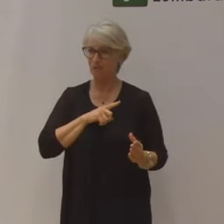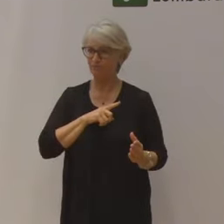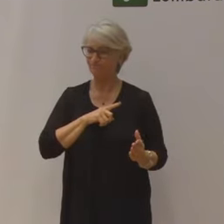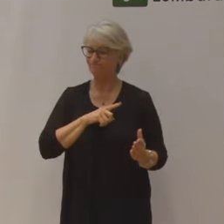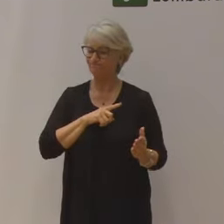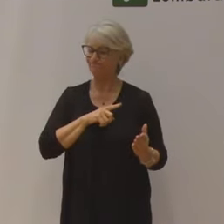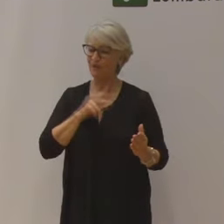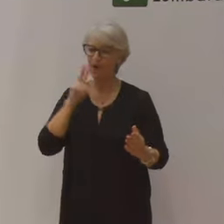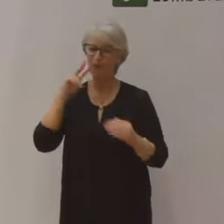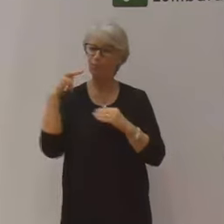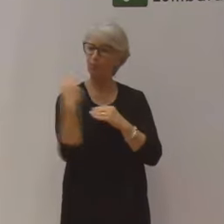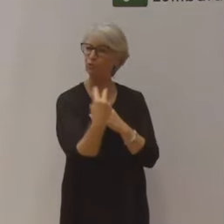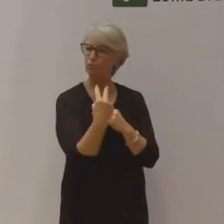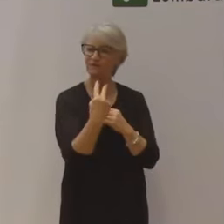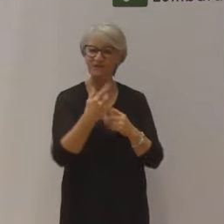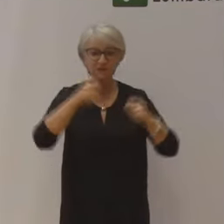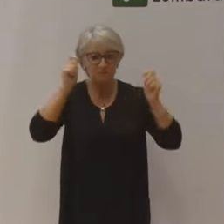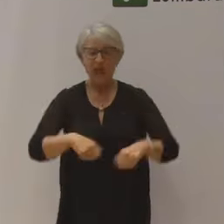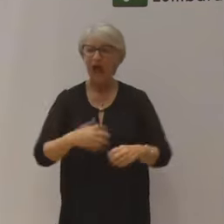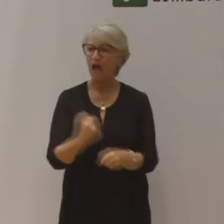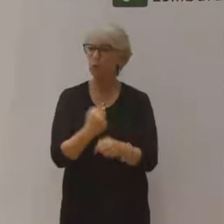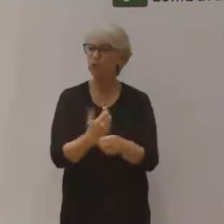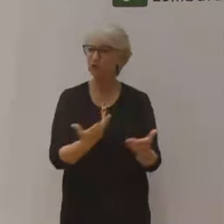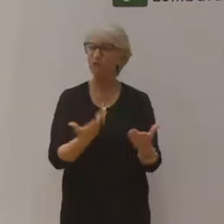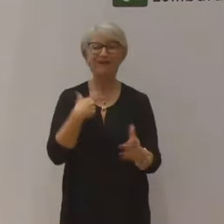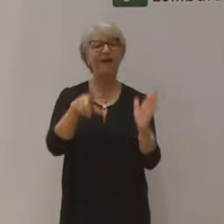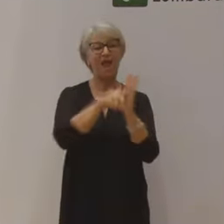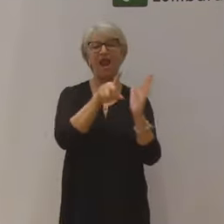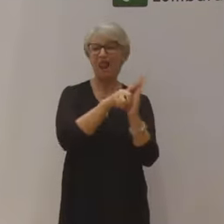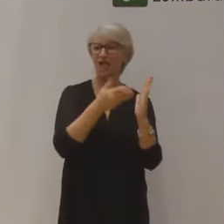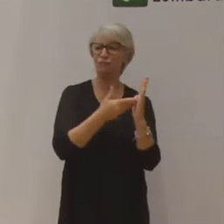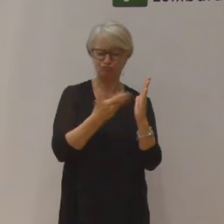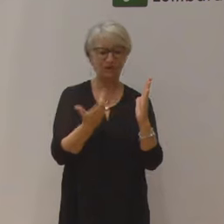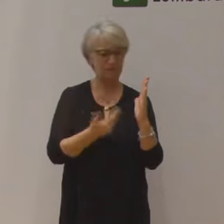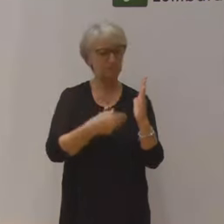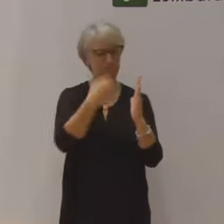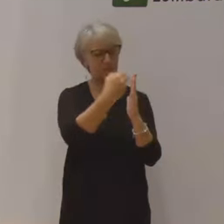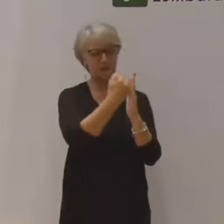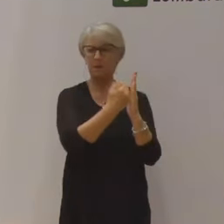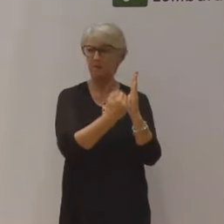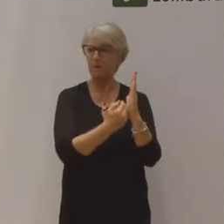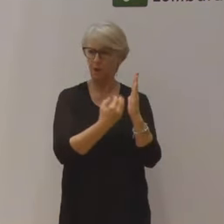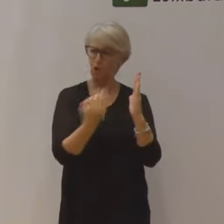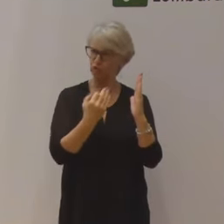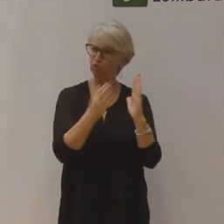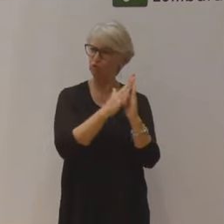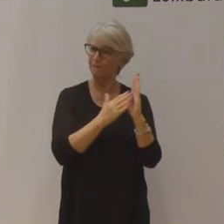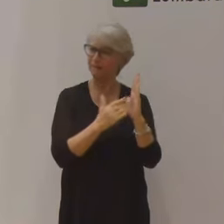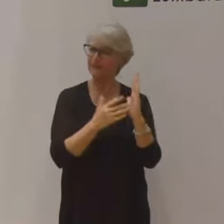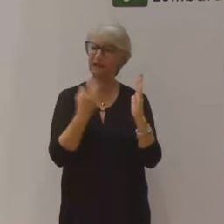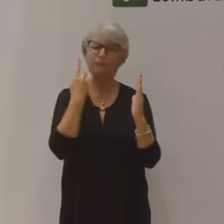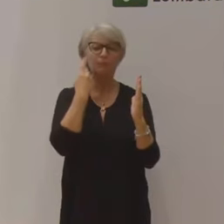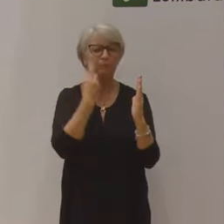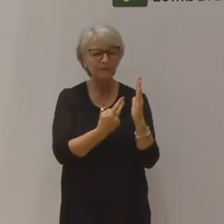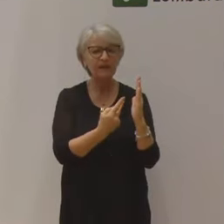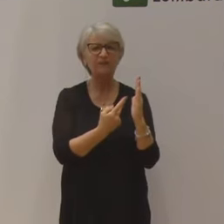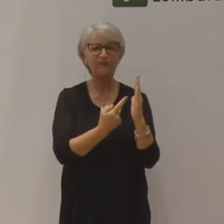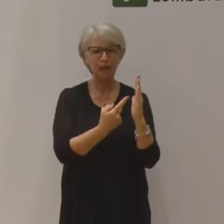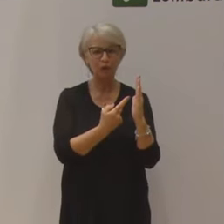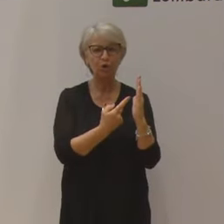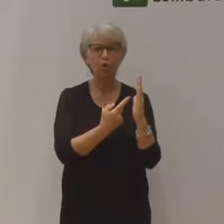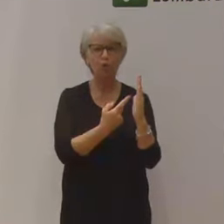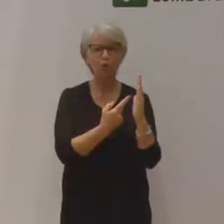vista anche dell'attuazione operativa. Quindi un conto è passare dalla legge con i suoi principi, che giustamente prevedono anche